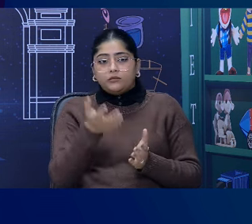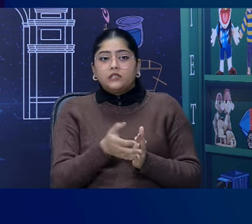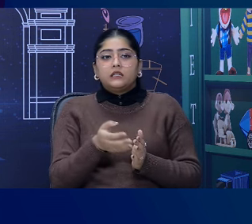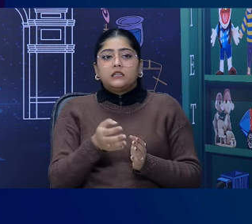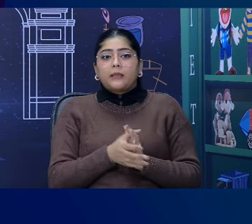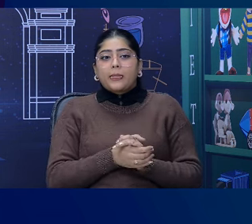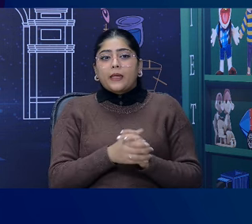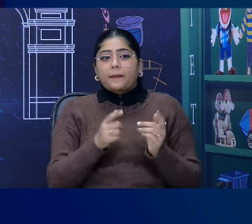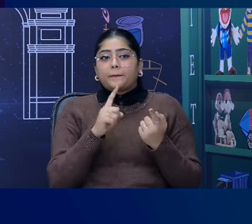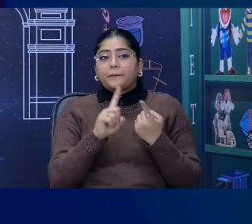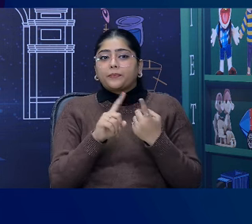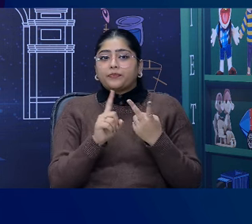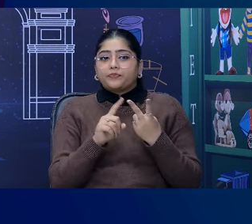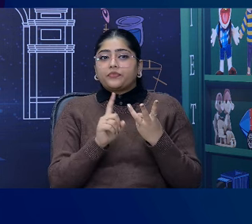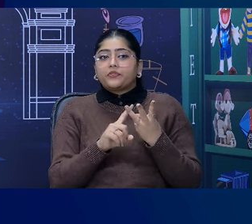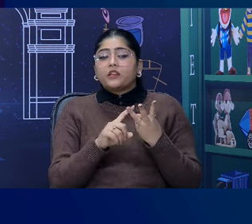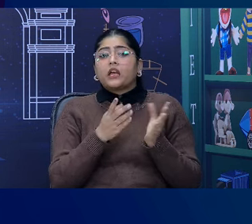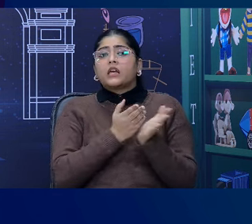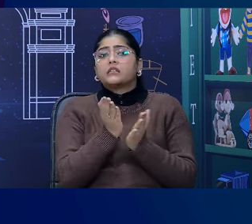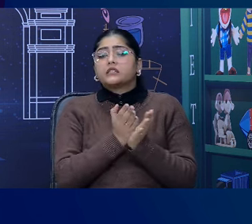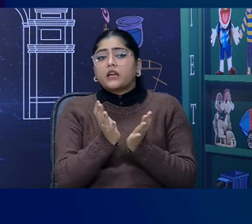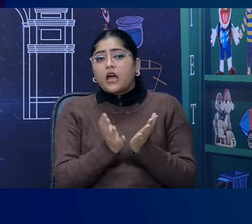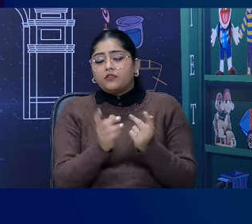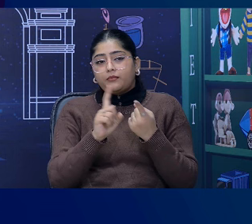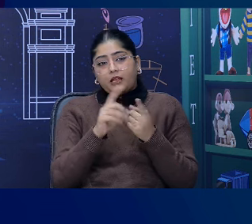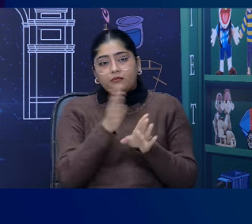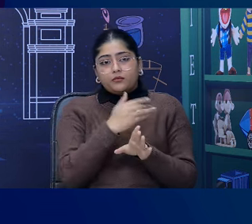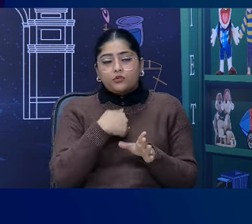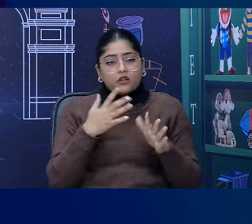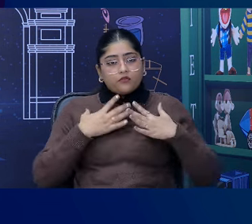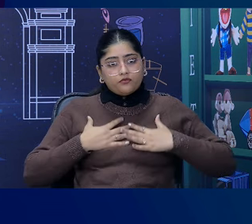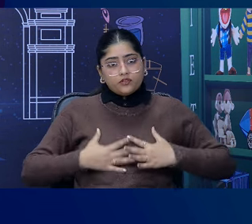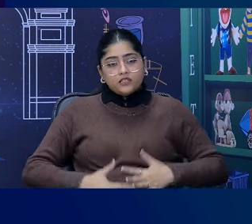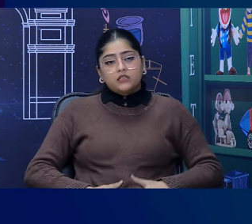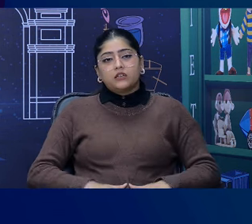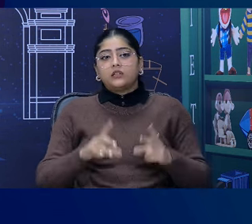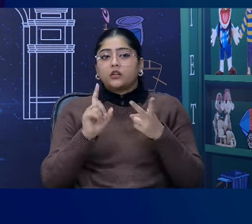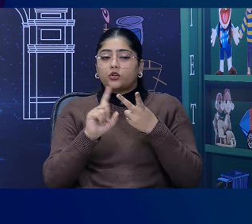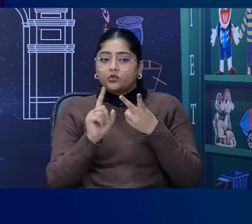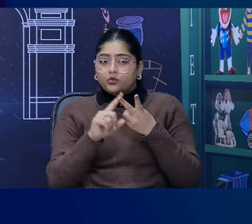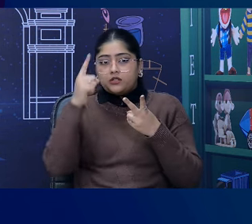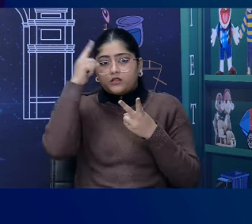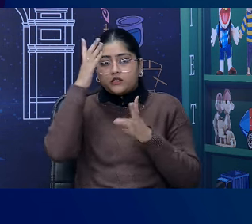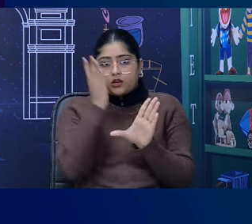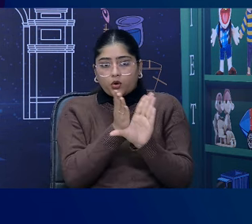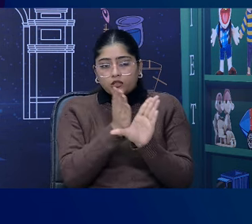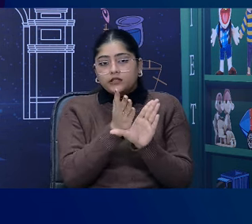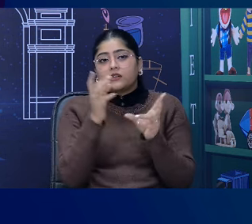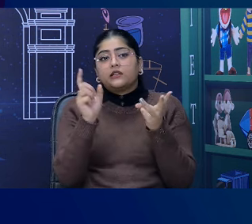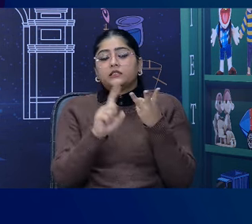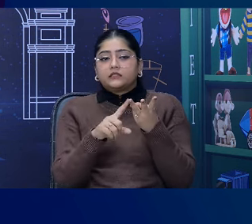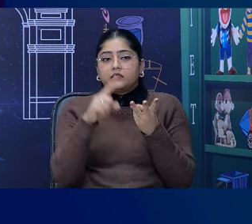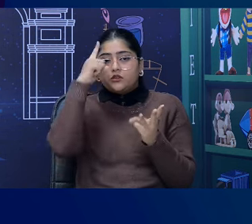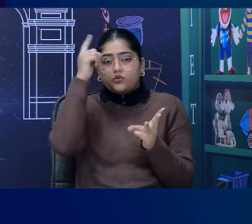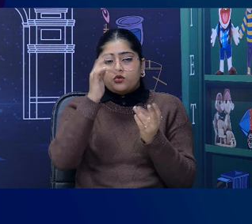स्ट्रेस के जो कॉसेस हैं उनके क्या है पहला हमने कहा फिजिकल और एनवायरमेंटल है दूसरा साइकोलॉजिकल है तीसरा सोशल